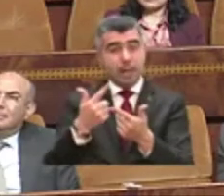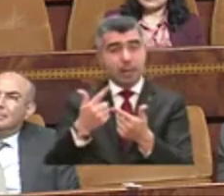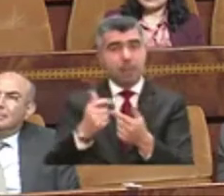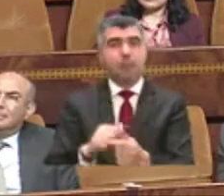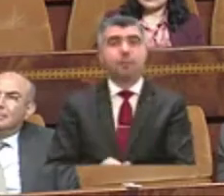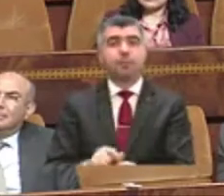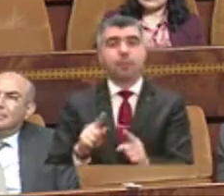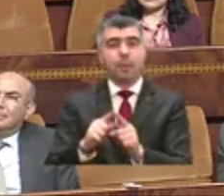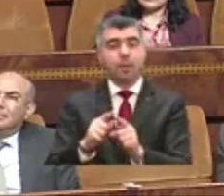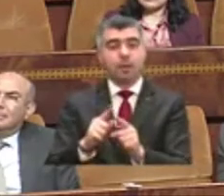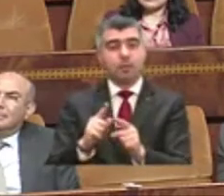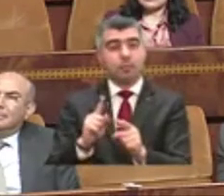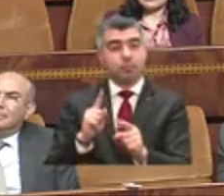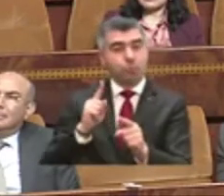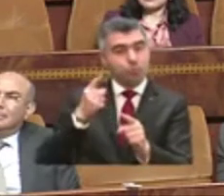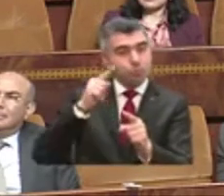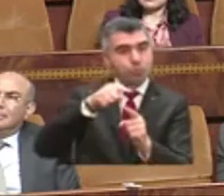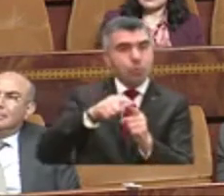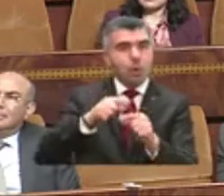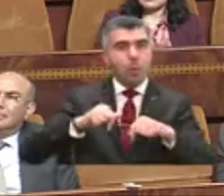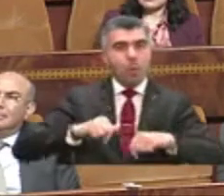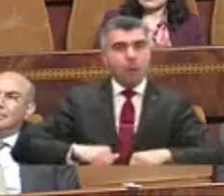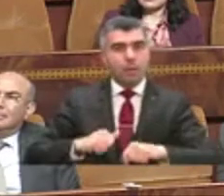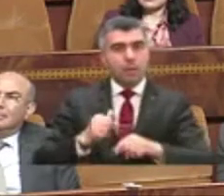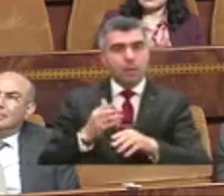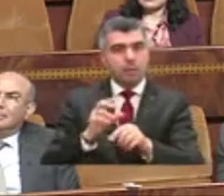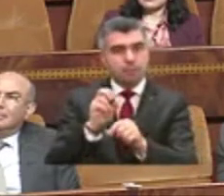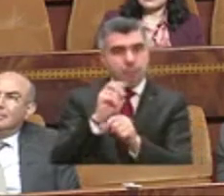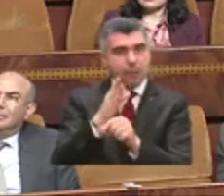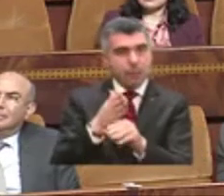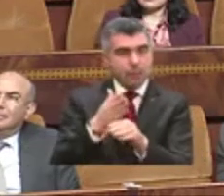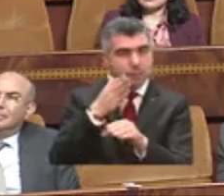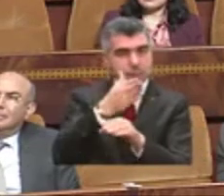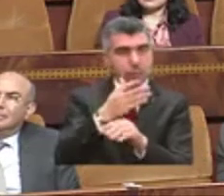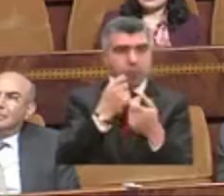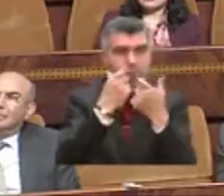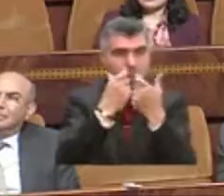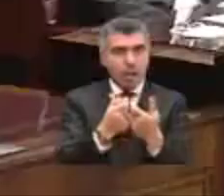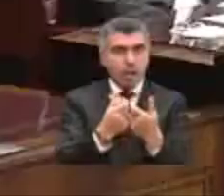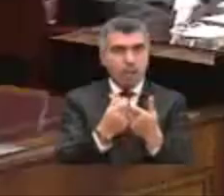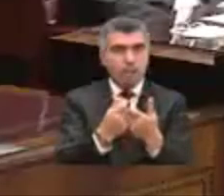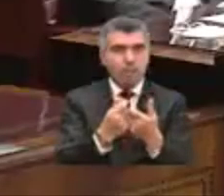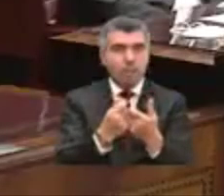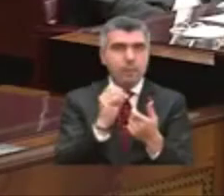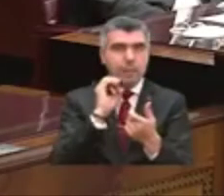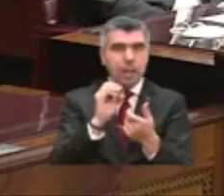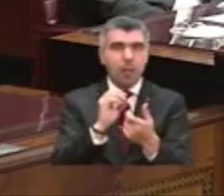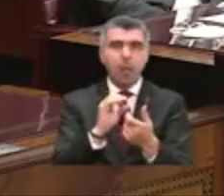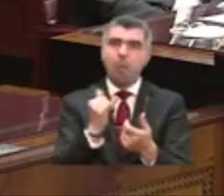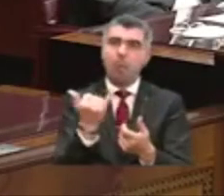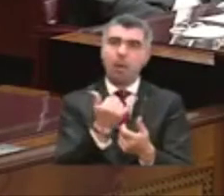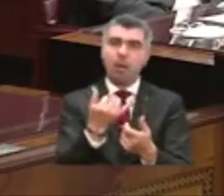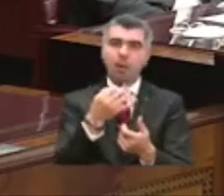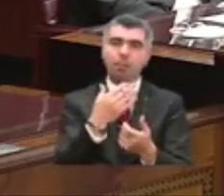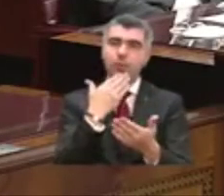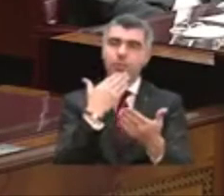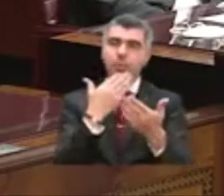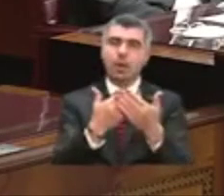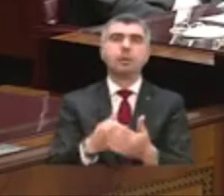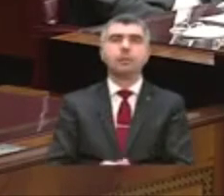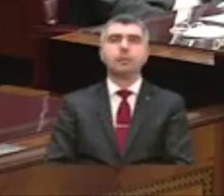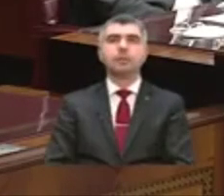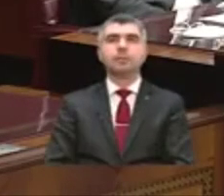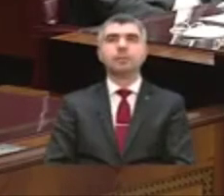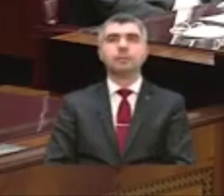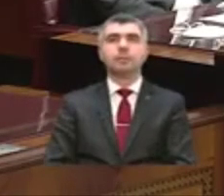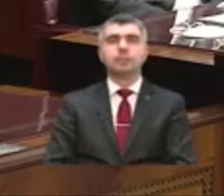يعني زيارة حقيقية، يعني حينما تأتي وترى رداءة هذه الطرق. شكرا سيد النائبة المحترمة. هل هناك من تعقيب